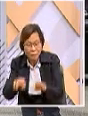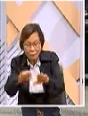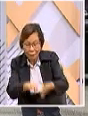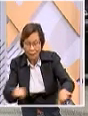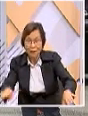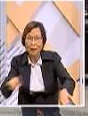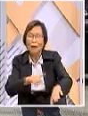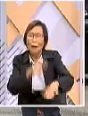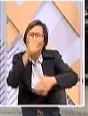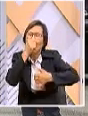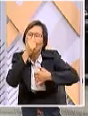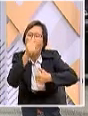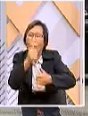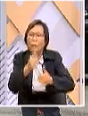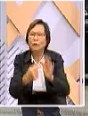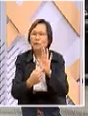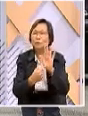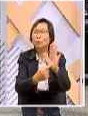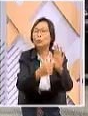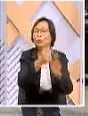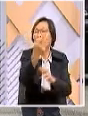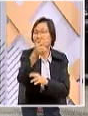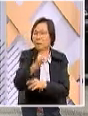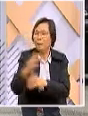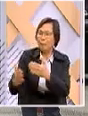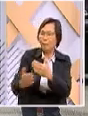kanak-kanak kegemaran anda yang disediakan oleh RTM?